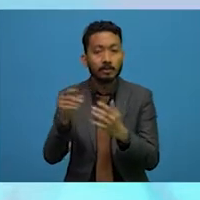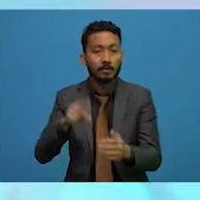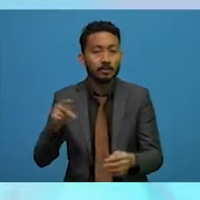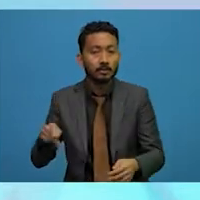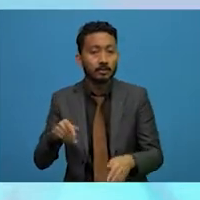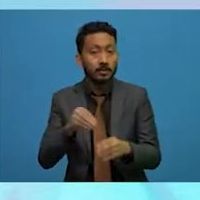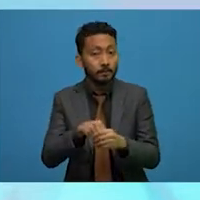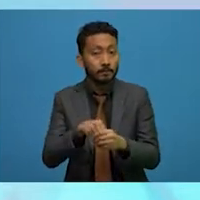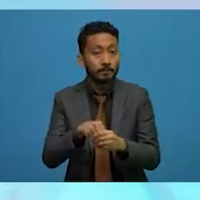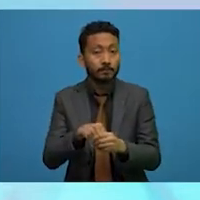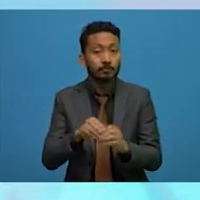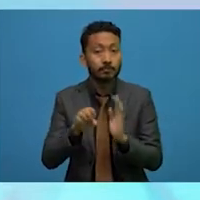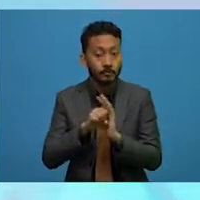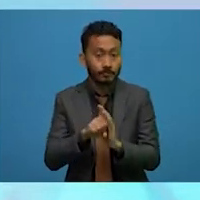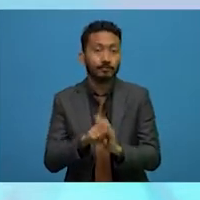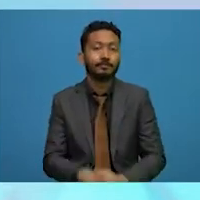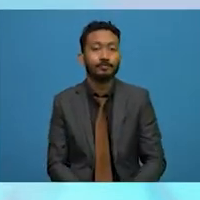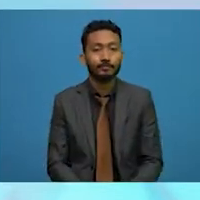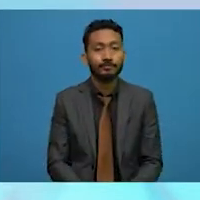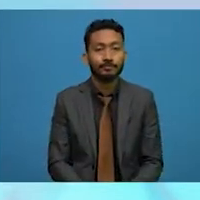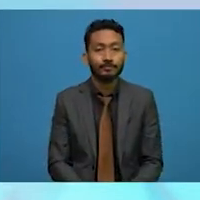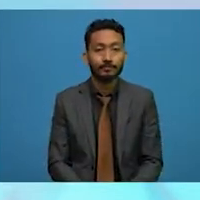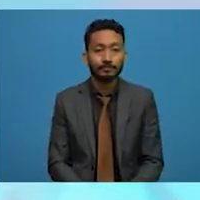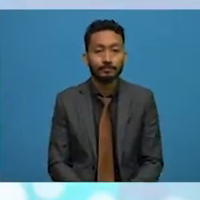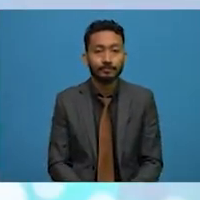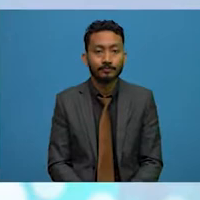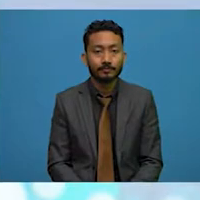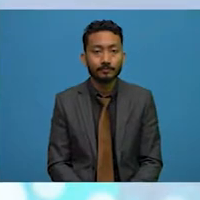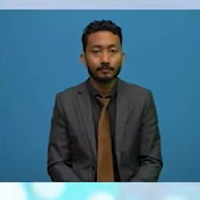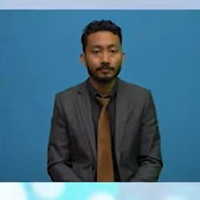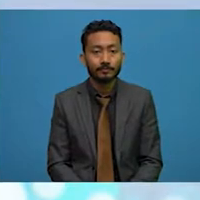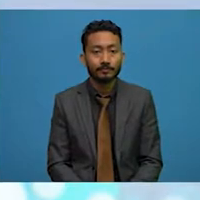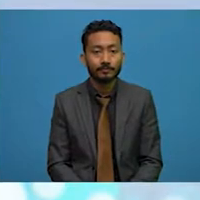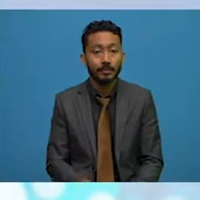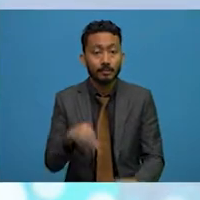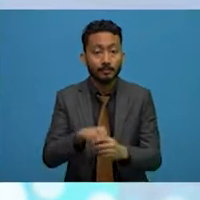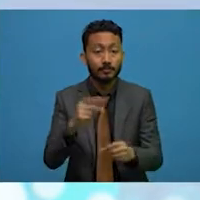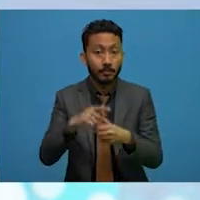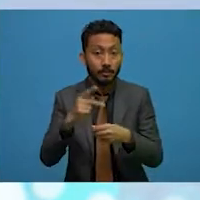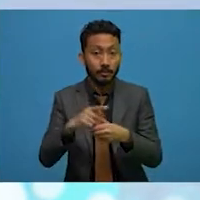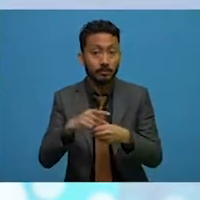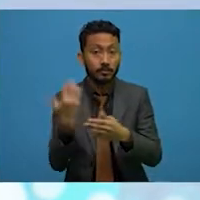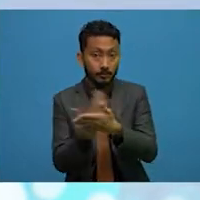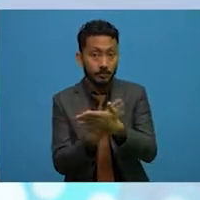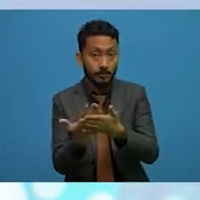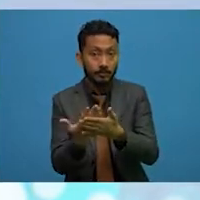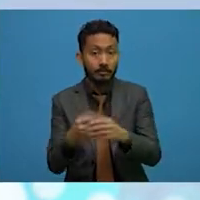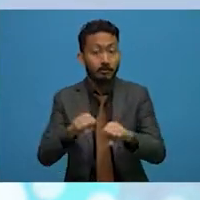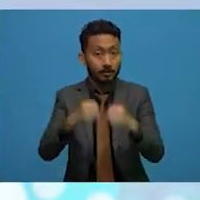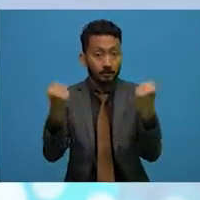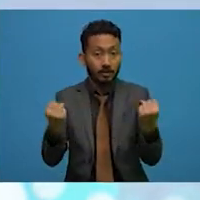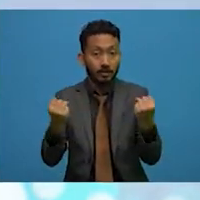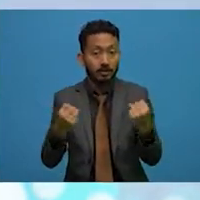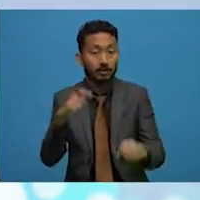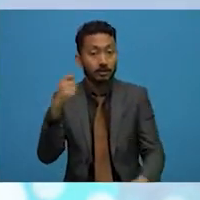pelajar dalam sesuatu persembahan multimedia. Dalam konteks multimedia dalam sastera,